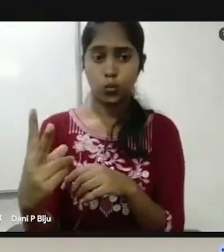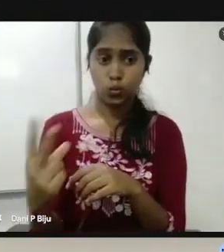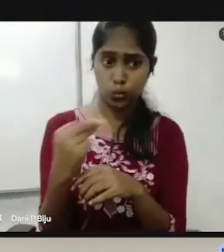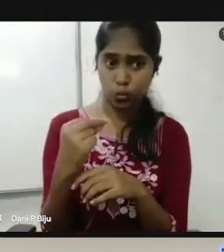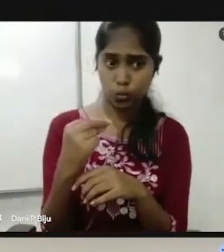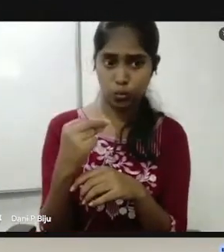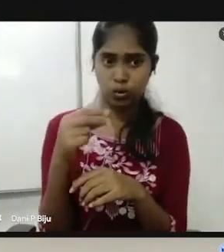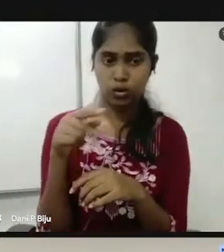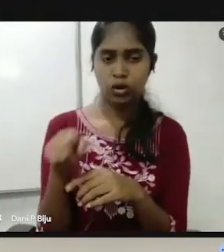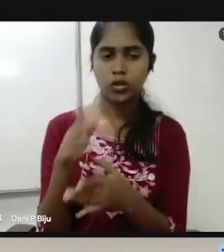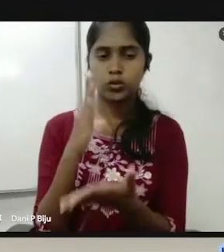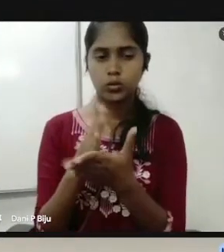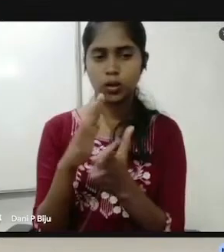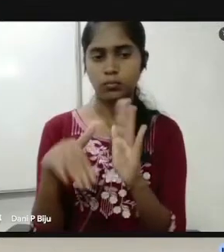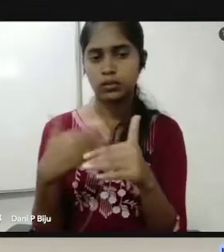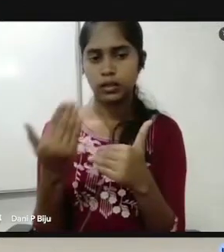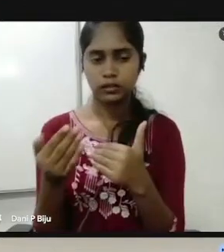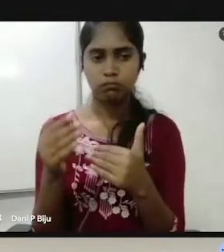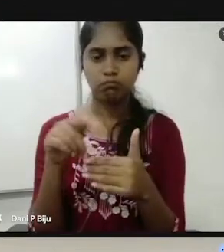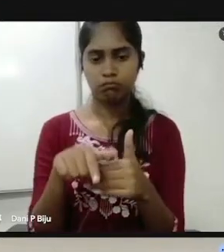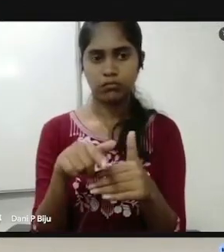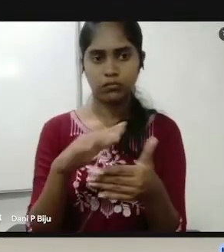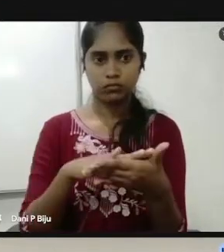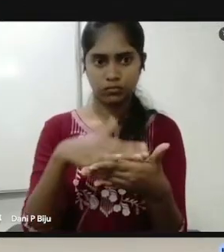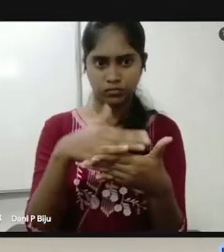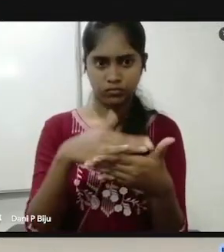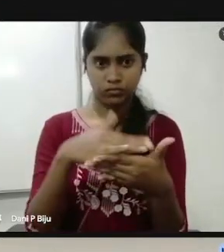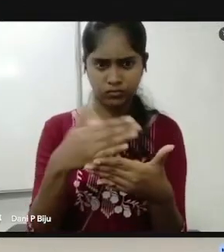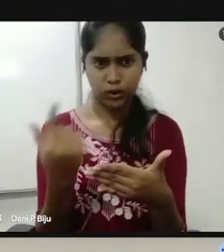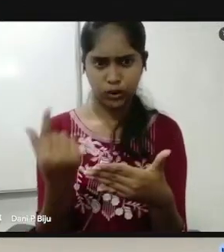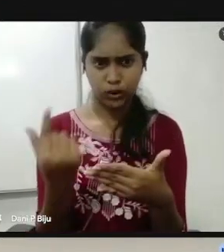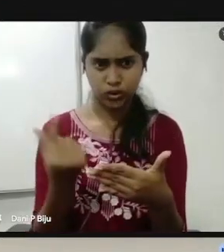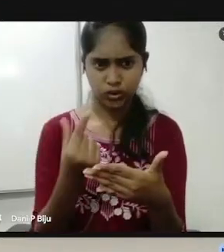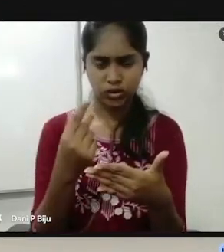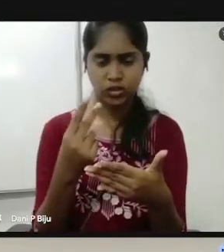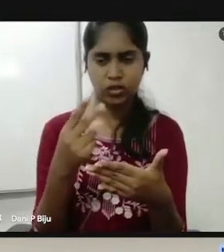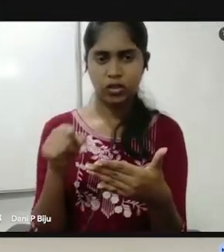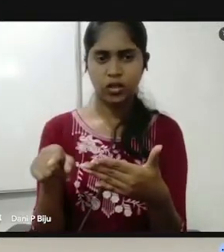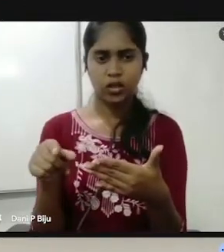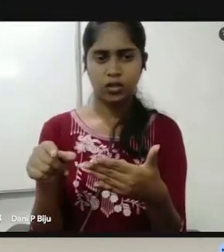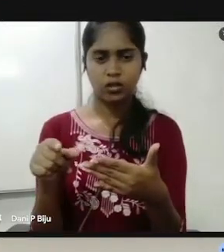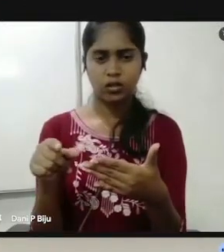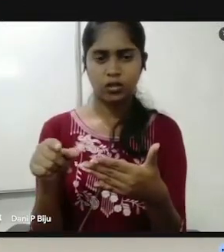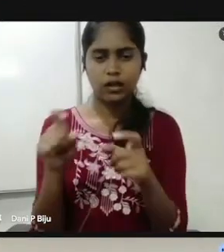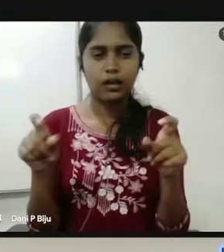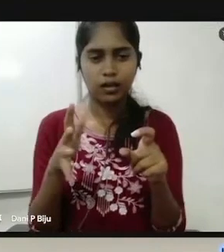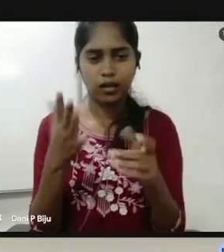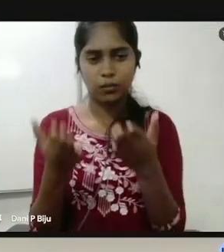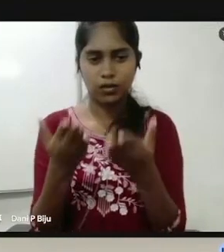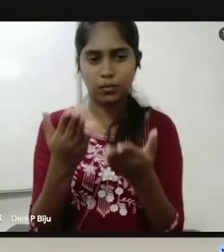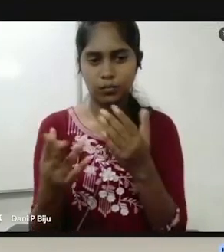കുട്ടിയെ സ്റ്റോപ്പ് ചെയ്തിട്ട് സിസ്റ്റത്തിൽ വഴി നോ എന്ന് പറയാൻ പഠിപ്പിക്കണമെന്നാണോ ചോദിച്ചത് എന്ന് ഐ എം നോട്ട്